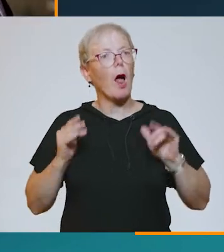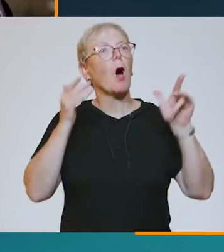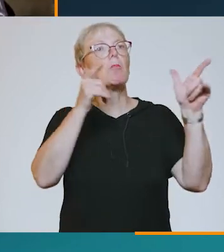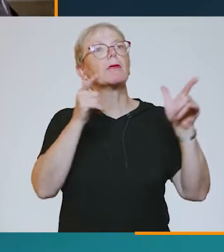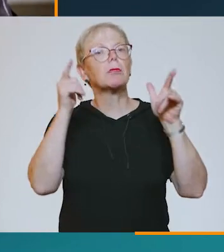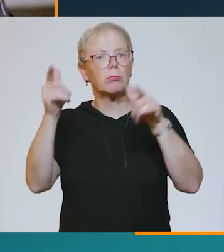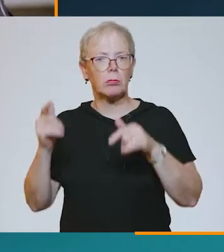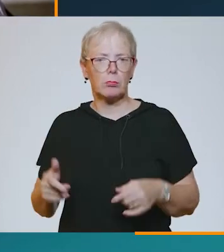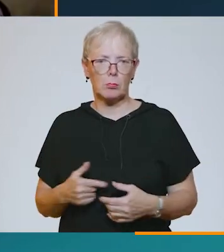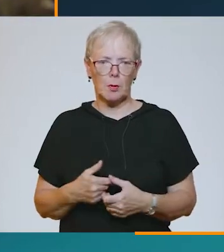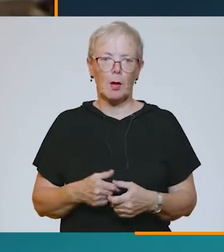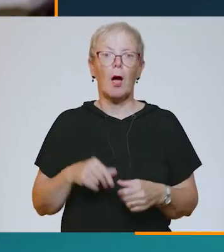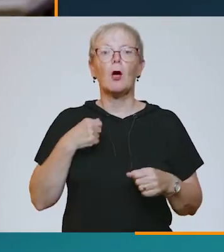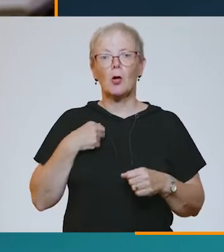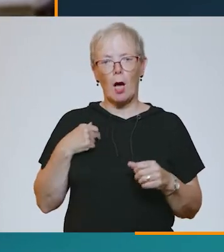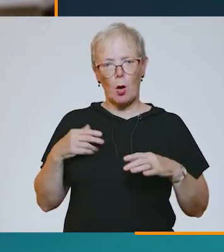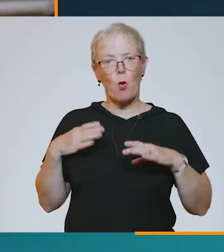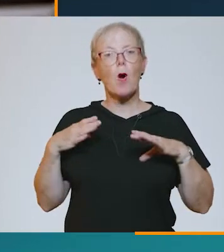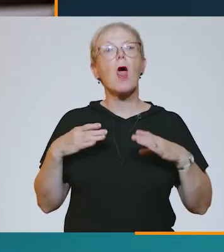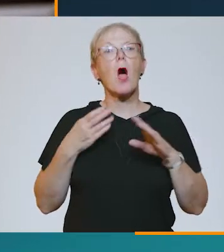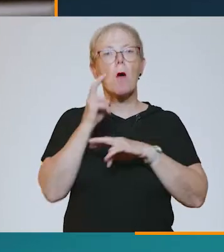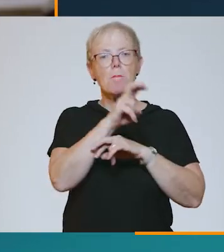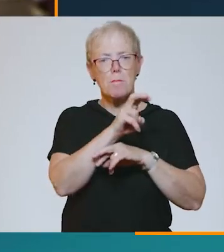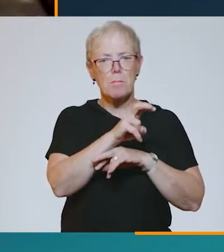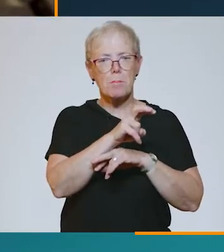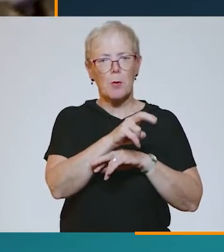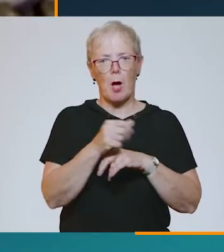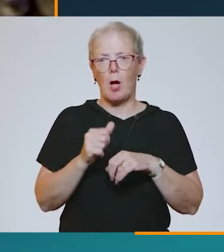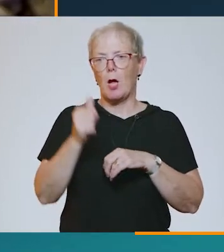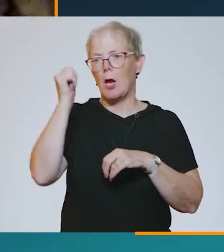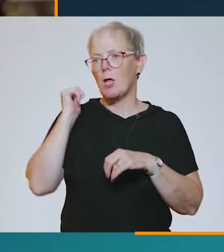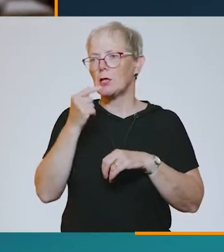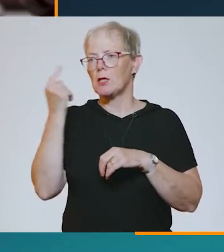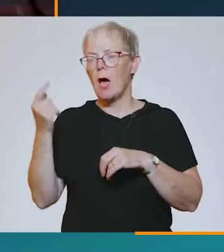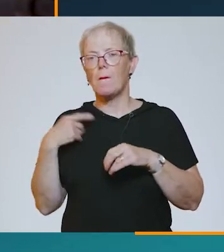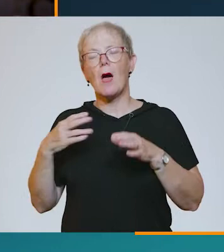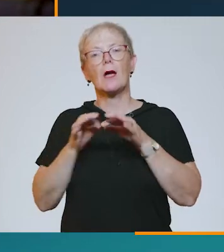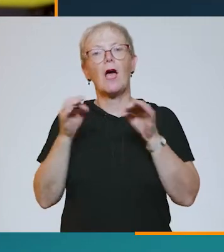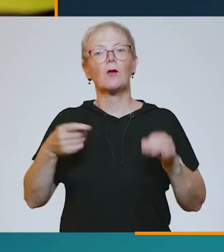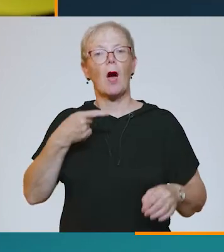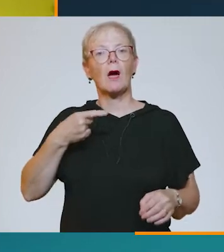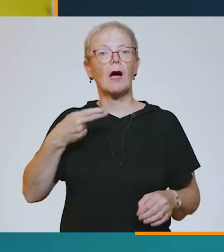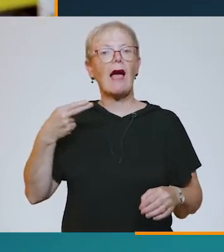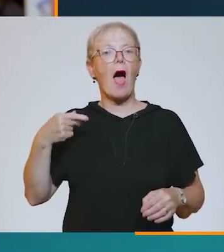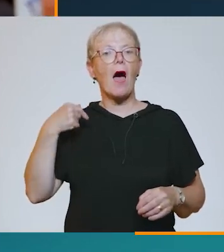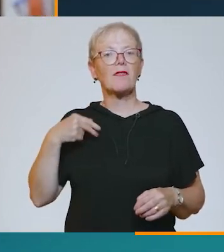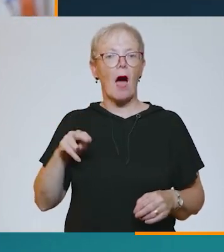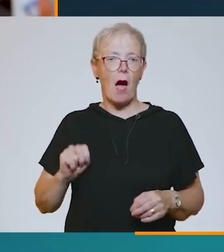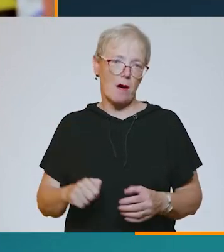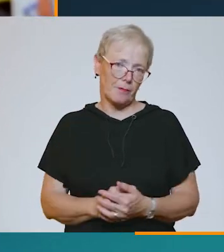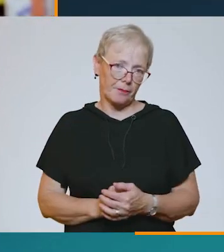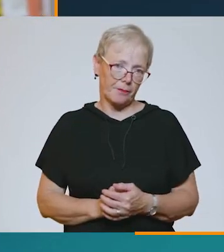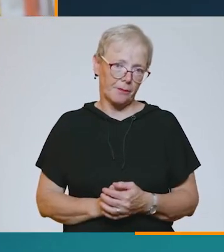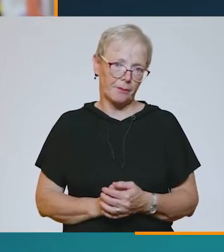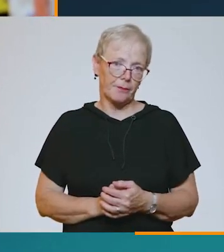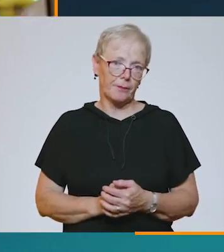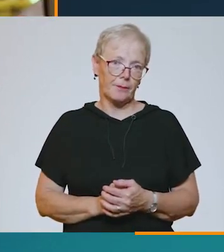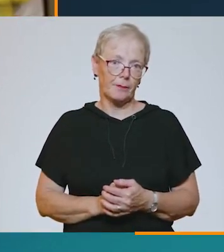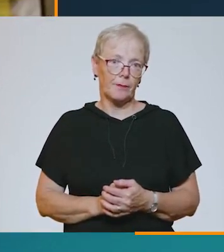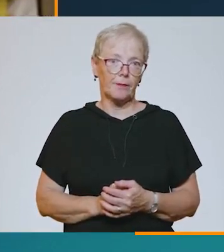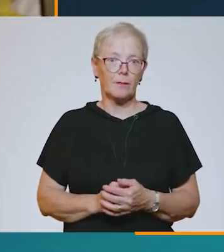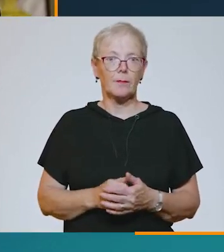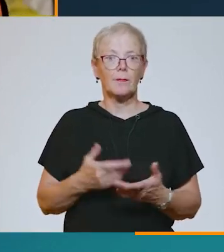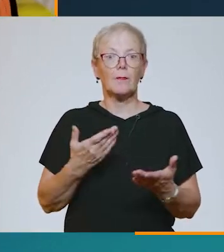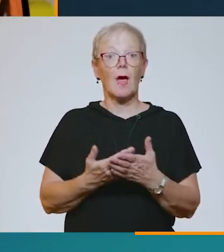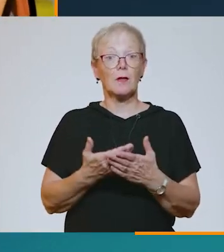ja. Oh yeah, I can go on vacation. I was in Ghana last year, January. Ist es